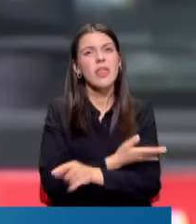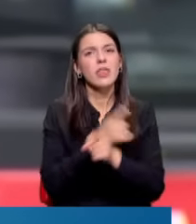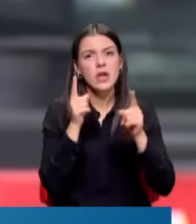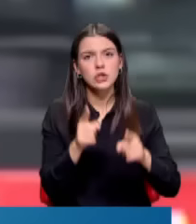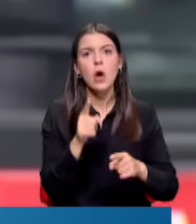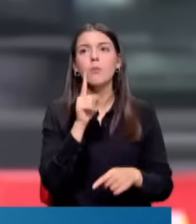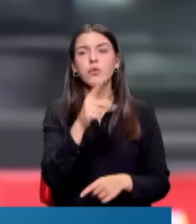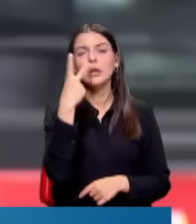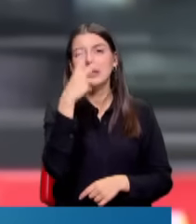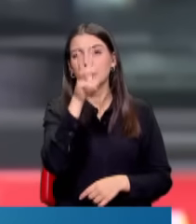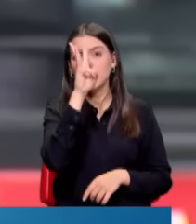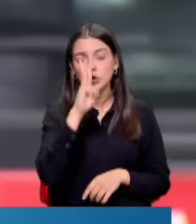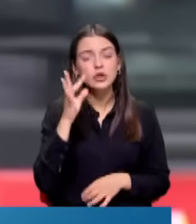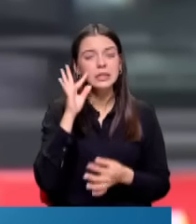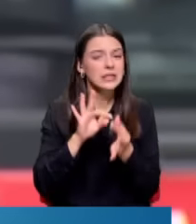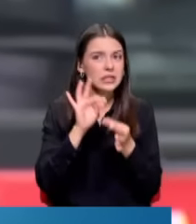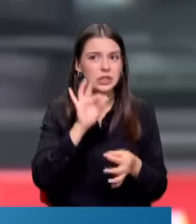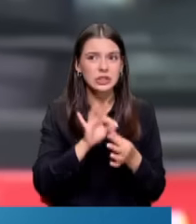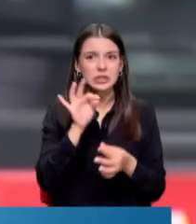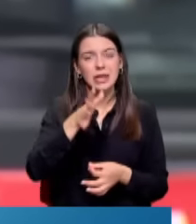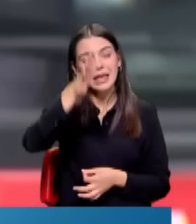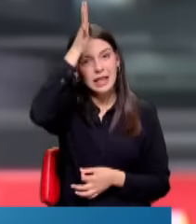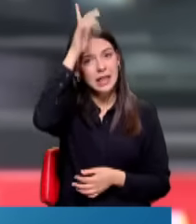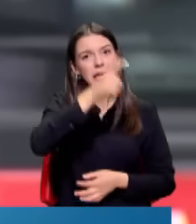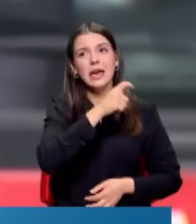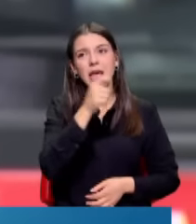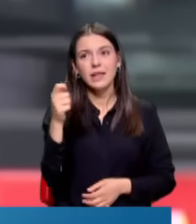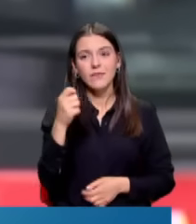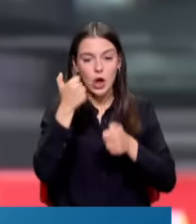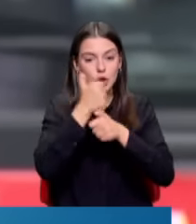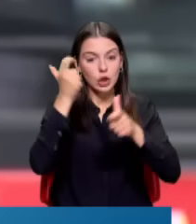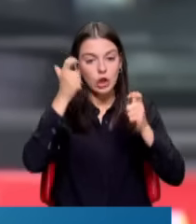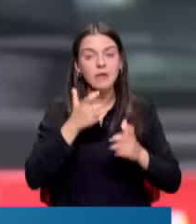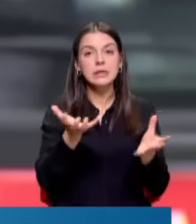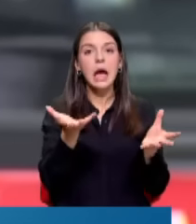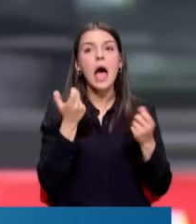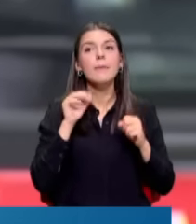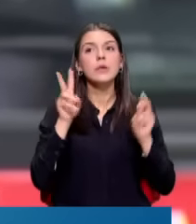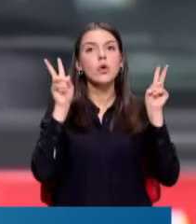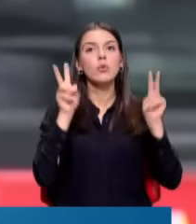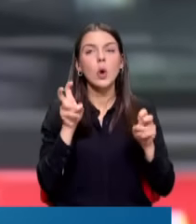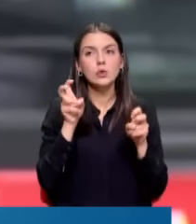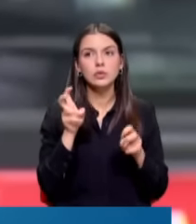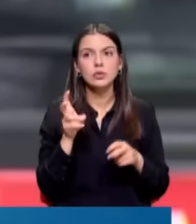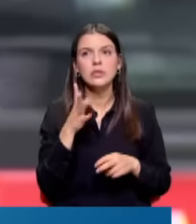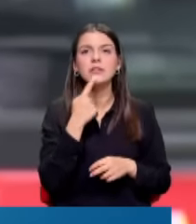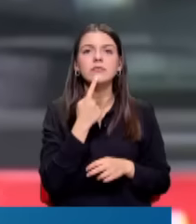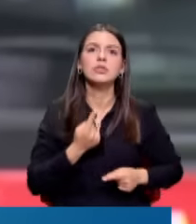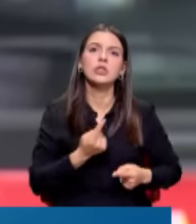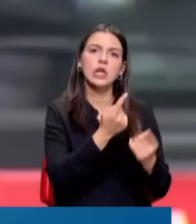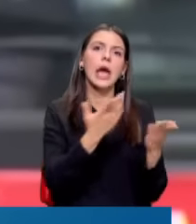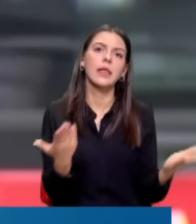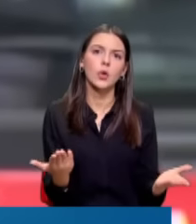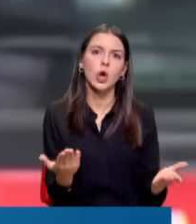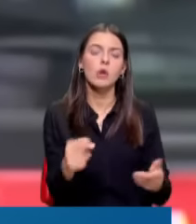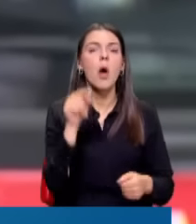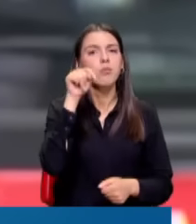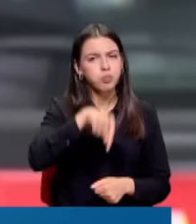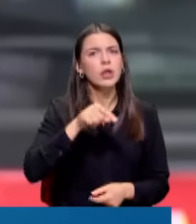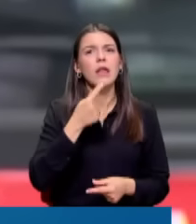bu 2300 kişilik itfaiye erinin alınmaması meselesini şikayet ediyorum.